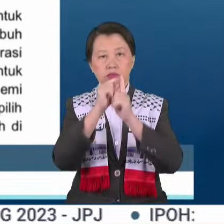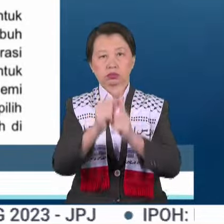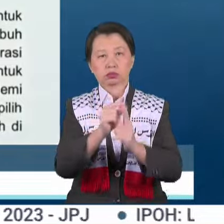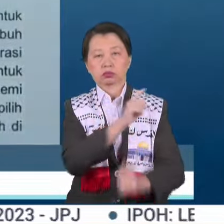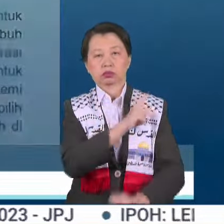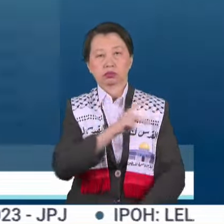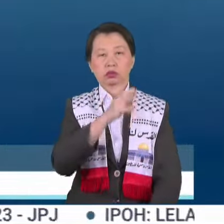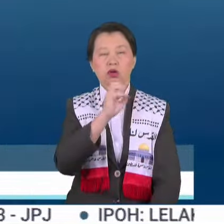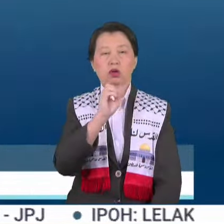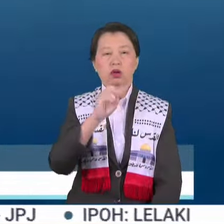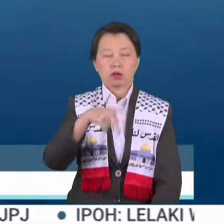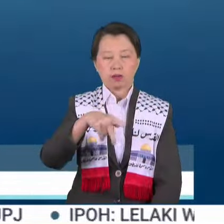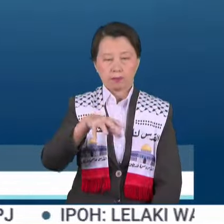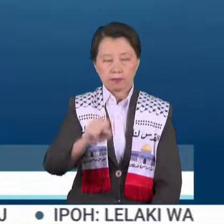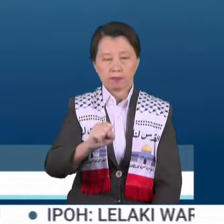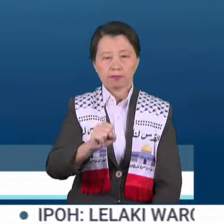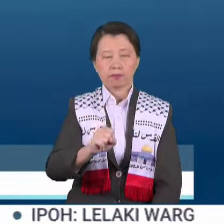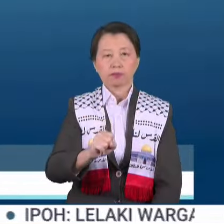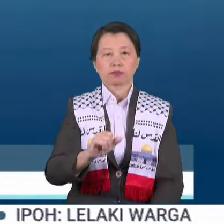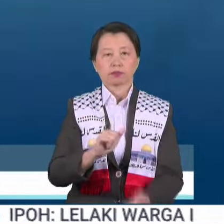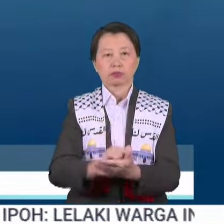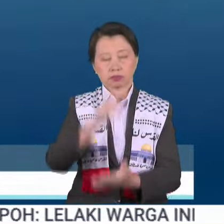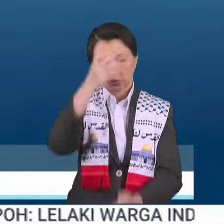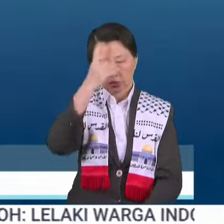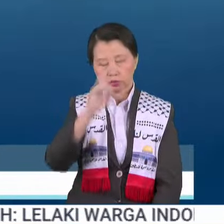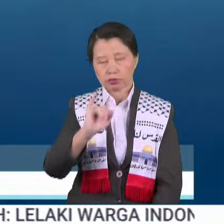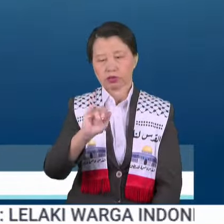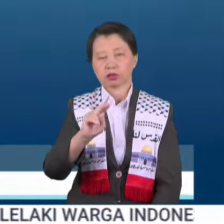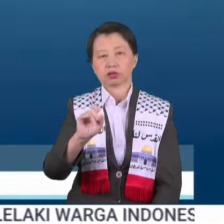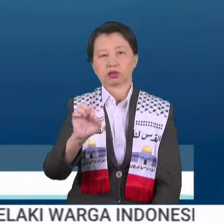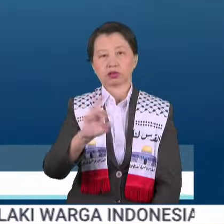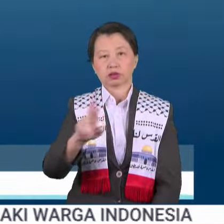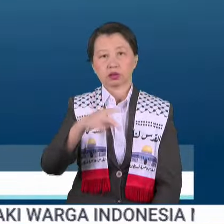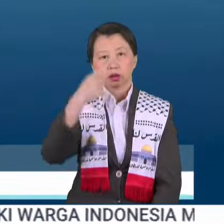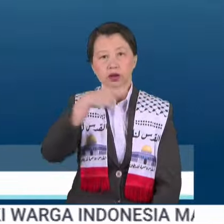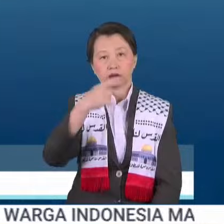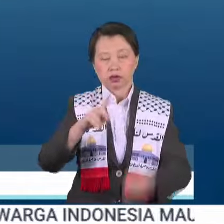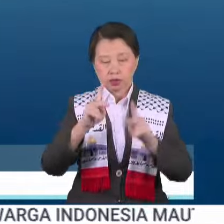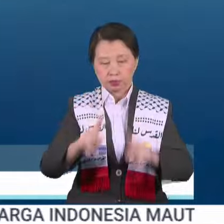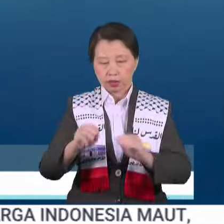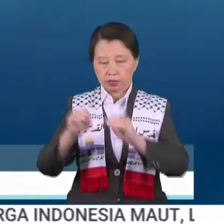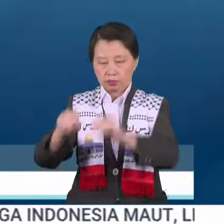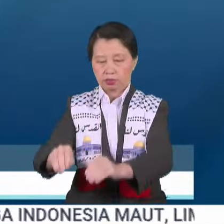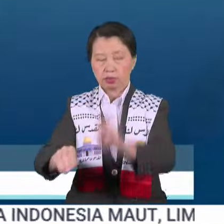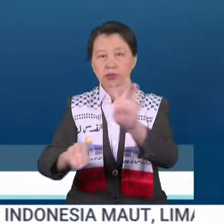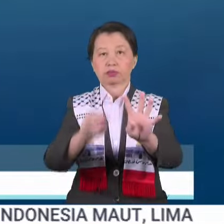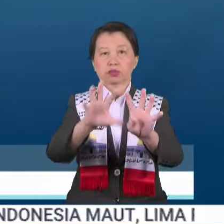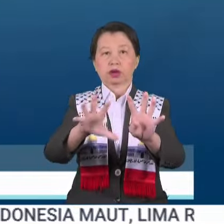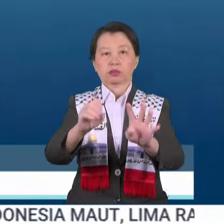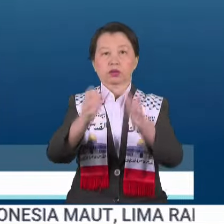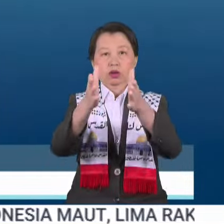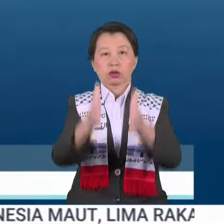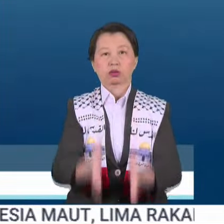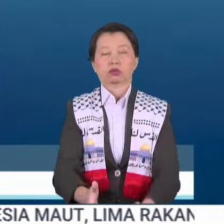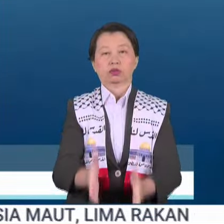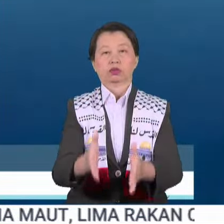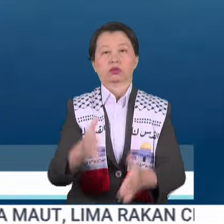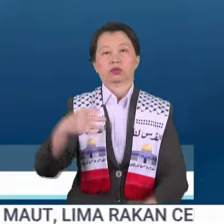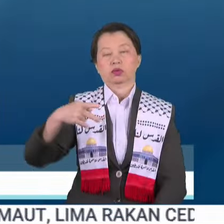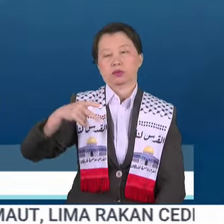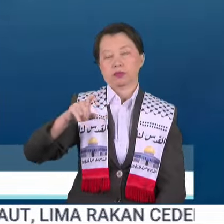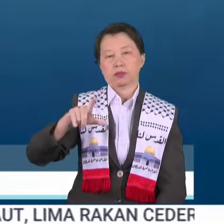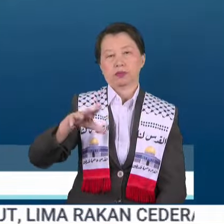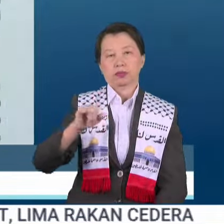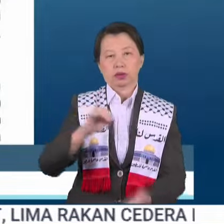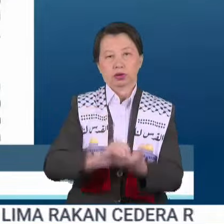Operasi PLUS Malaysia Berhad, Dato' Insinyur Zakaria Ahmad Zabidi menyebut pihaknya menempatkan 450 anggota PLUS ronda di